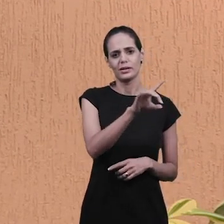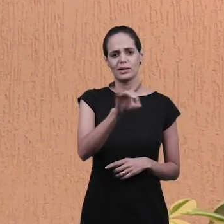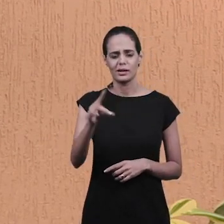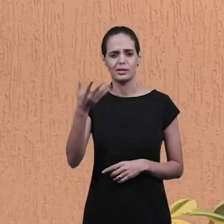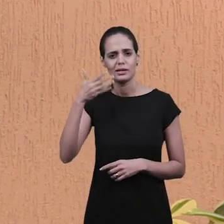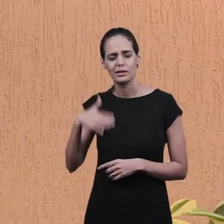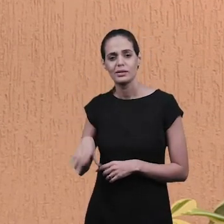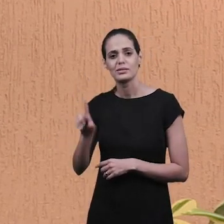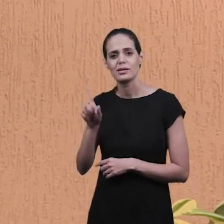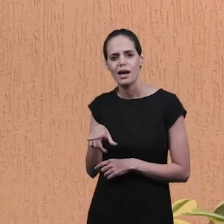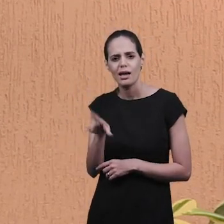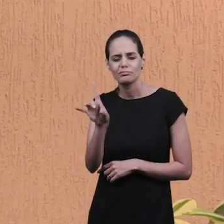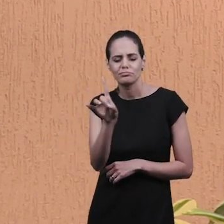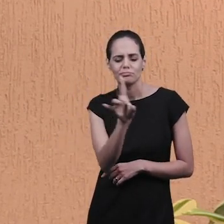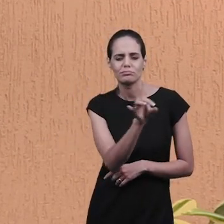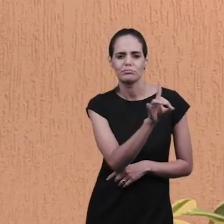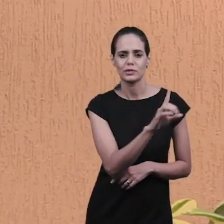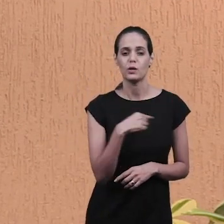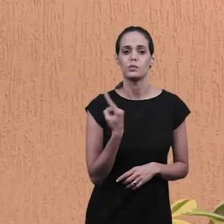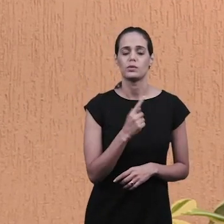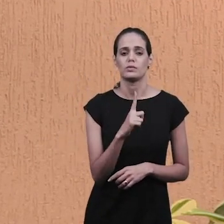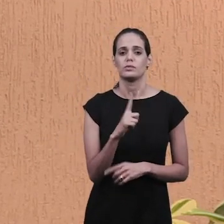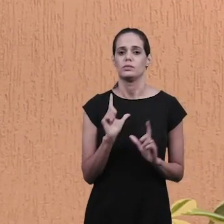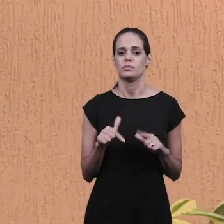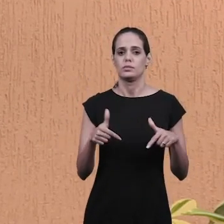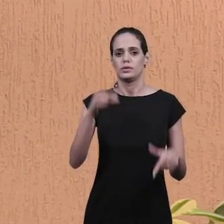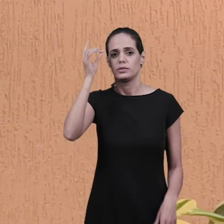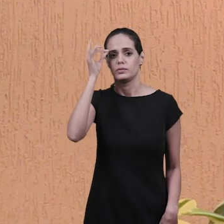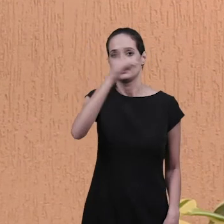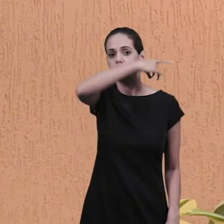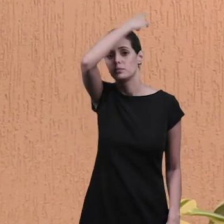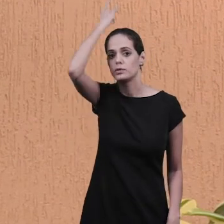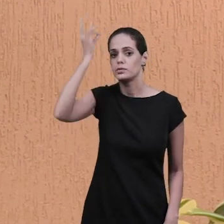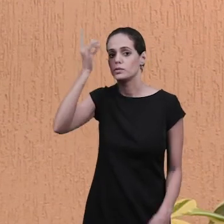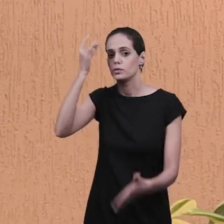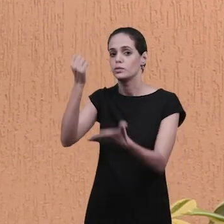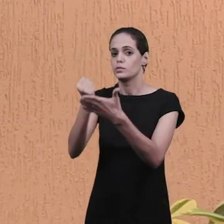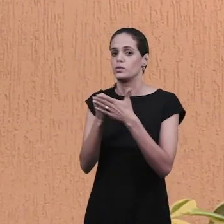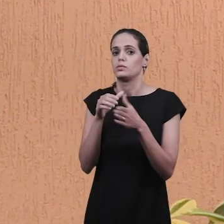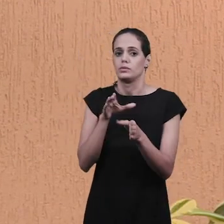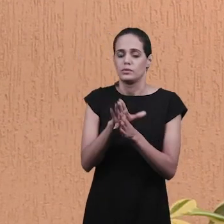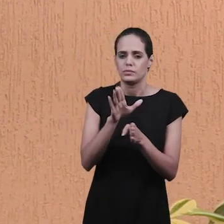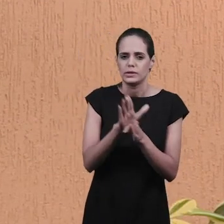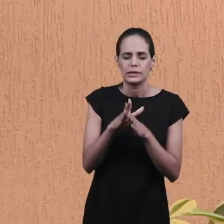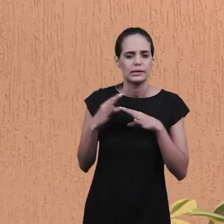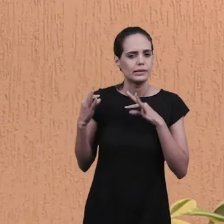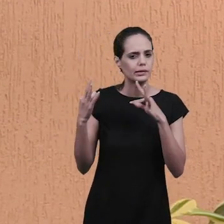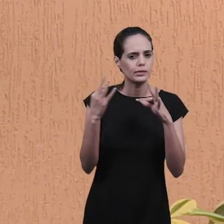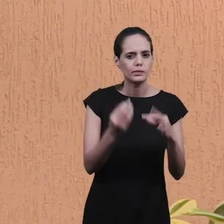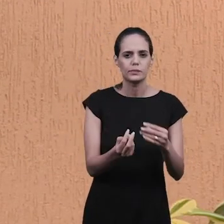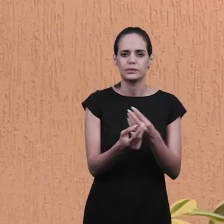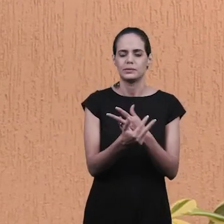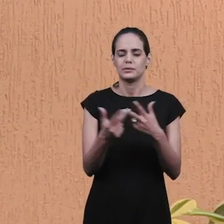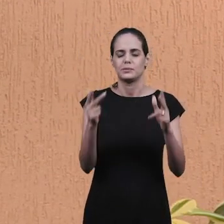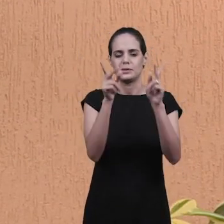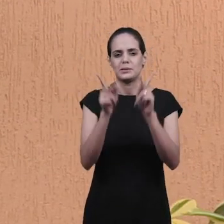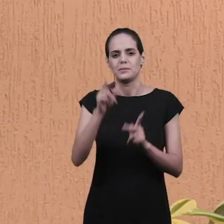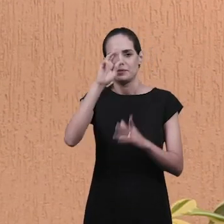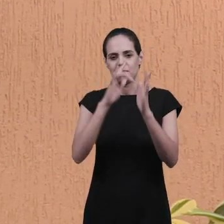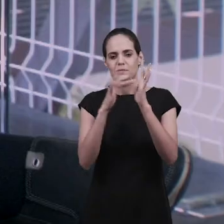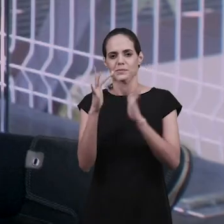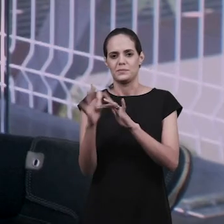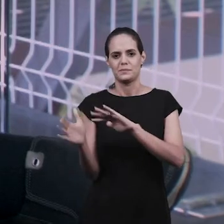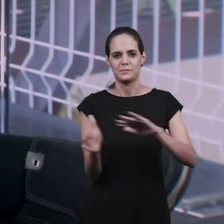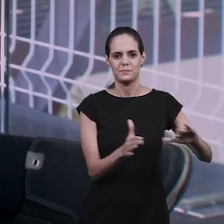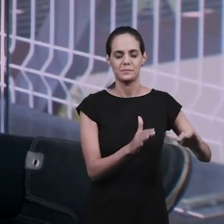chaque enfant est unique. Et rappelez-vous, nous avons l'opération de l'Esprit qui nous aide et nous dirige dans toutes les choses. la paix du Seigneur